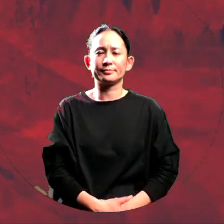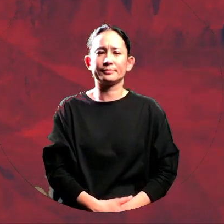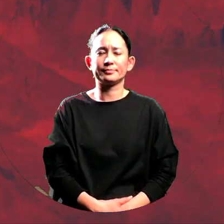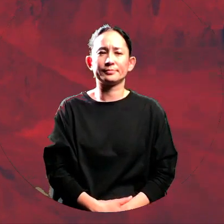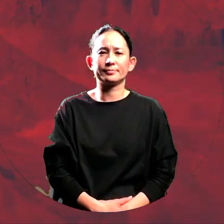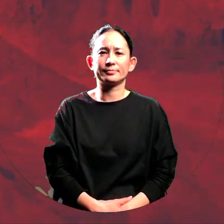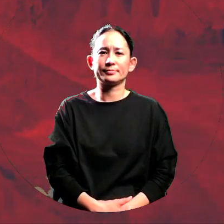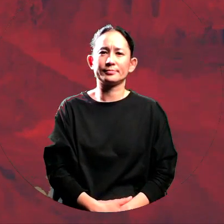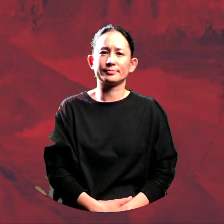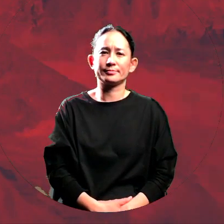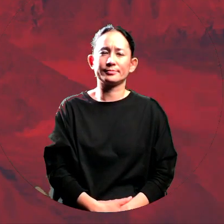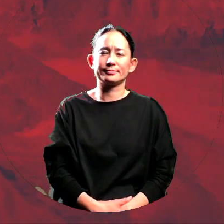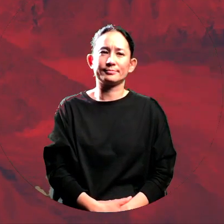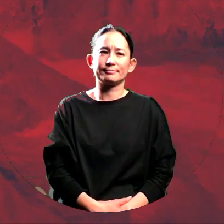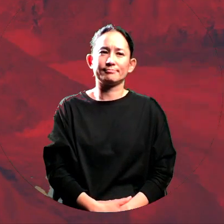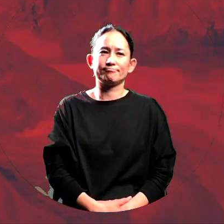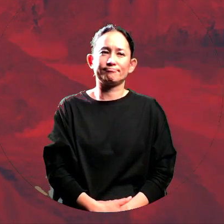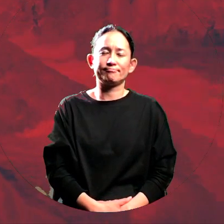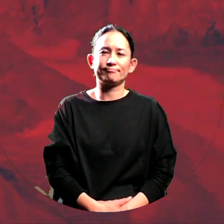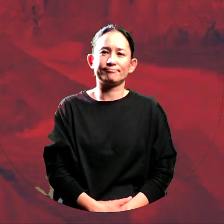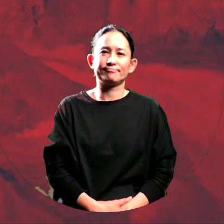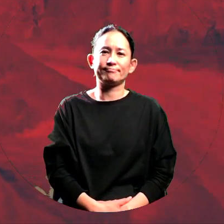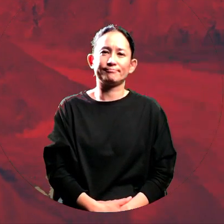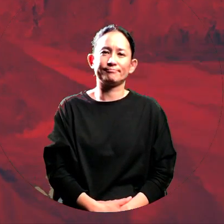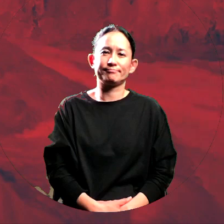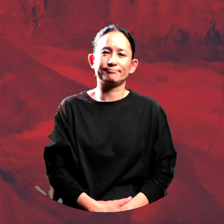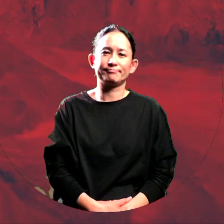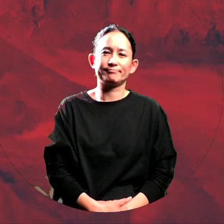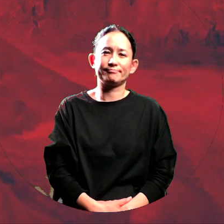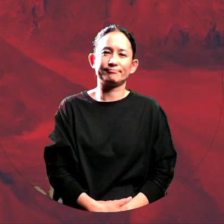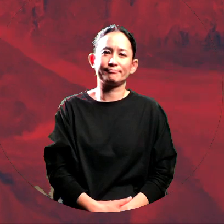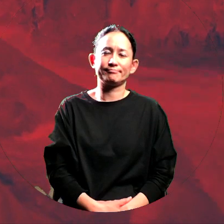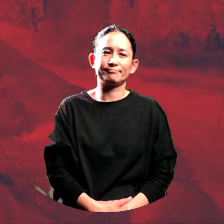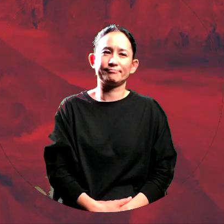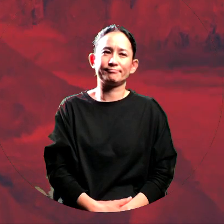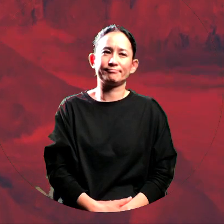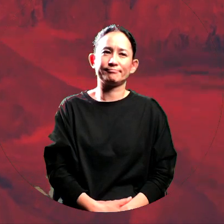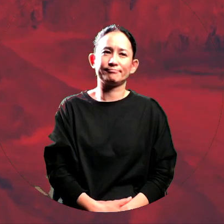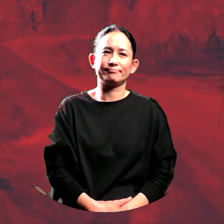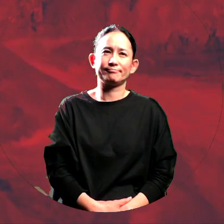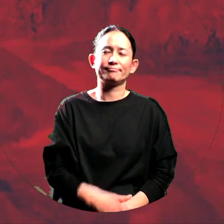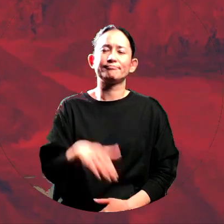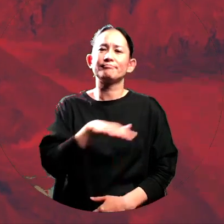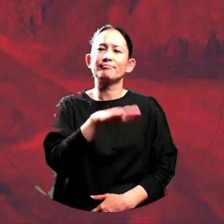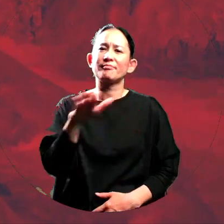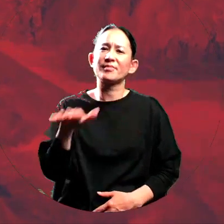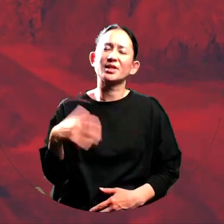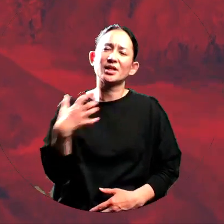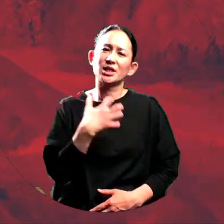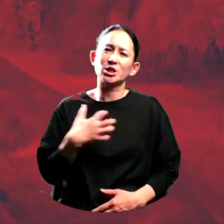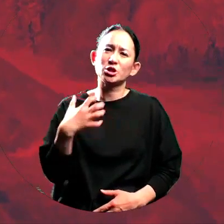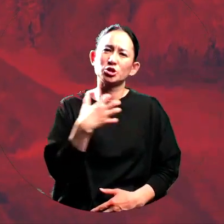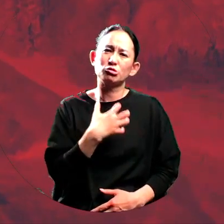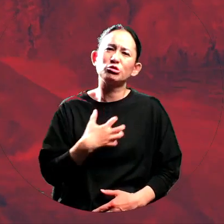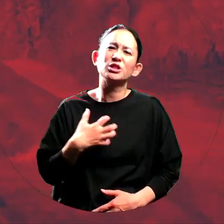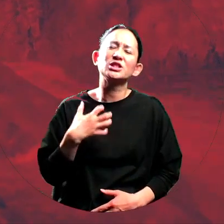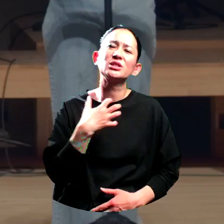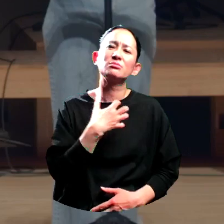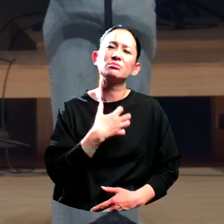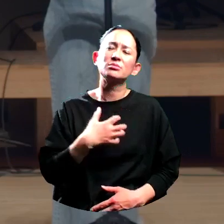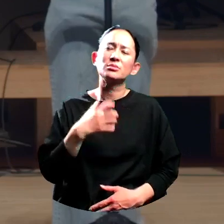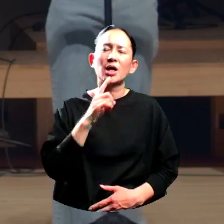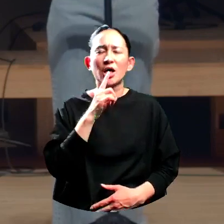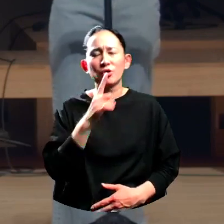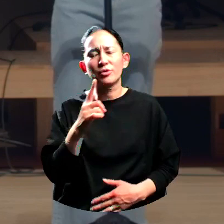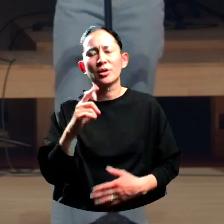I fade away like an evening shadow. I am shaken off like a locust. 皆さん、苦しいとか、まあ、そういう言葉は言ったことあると思う